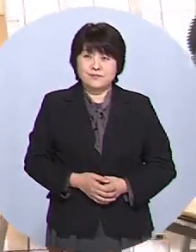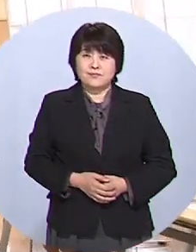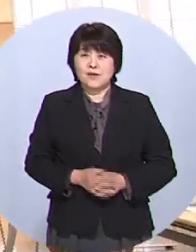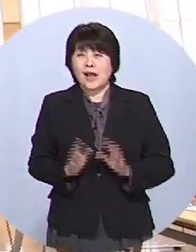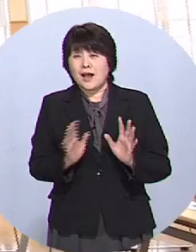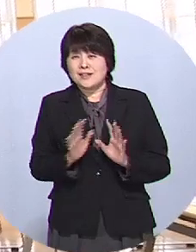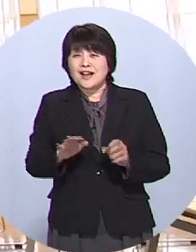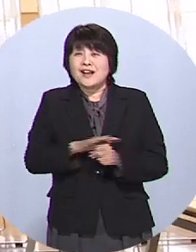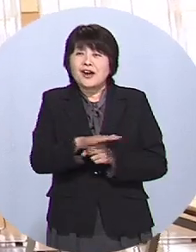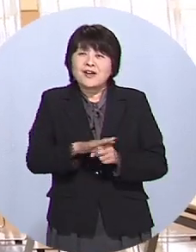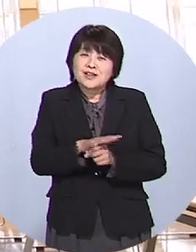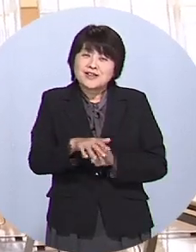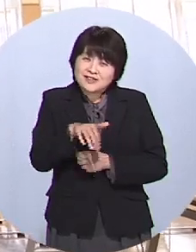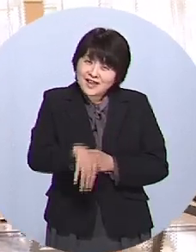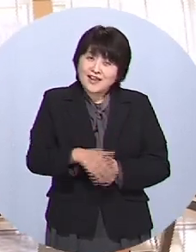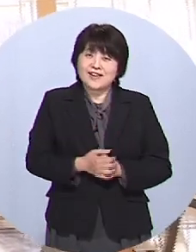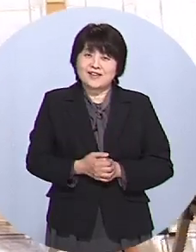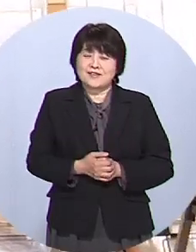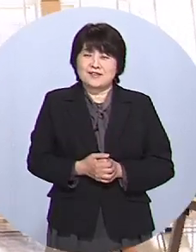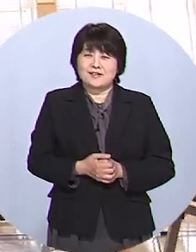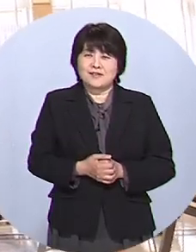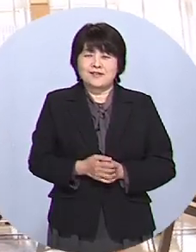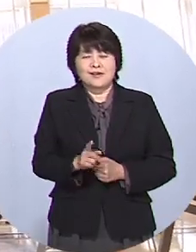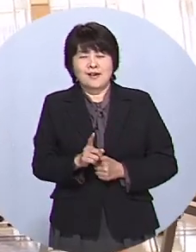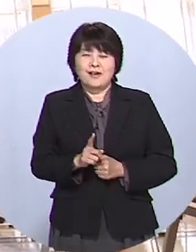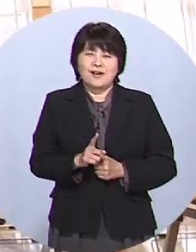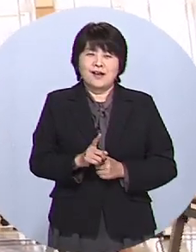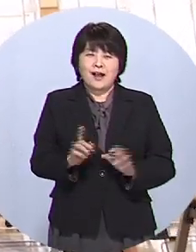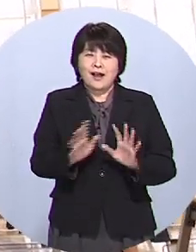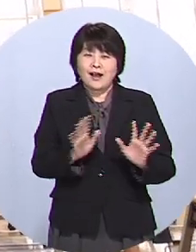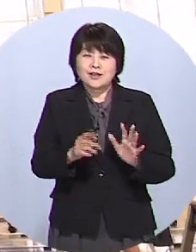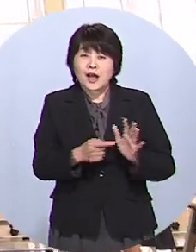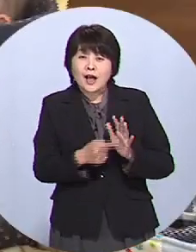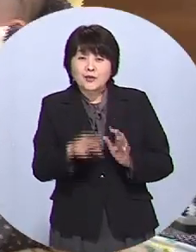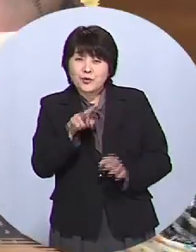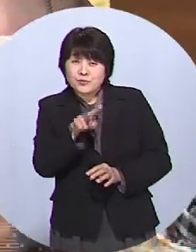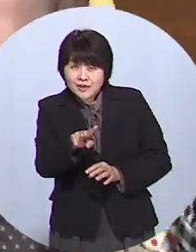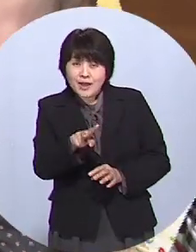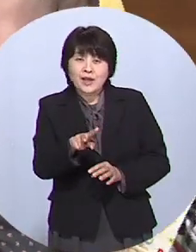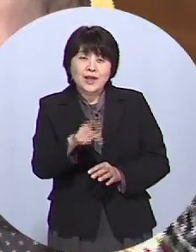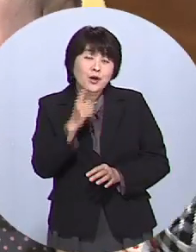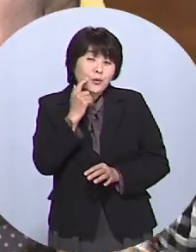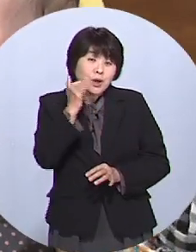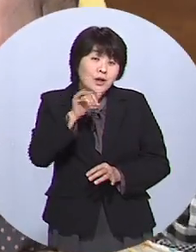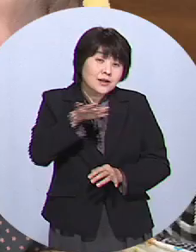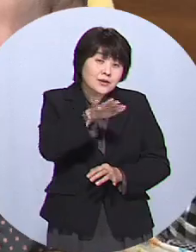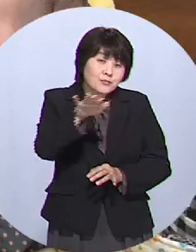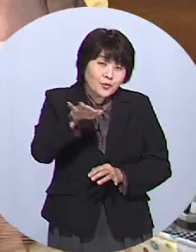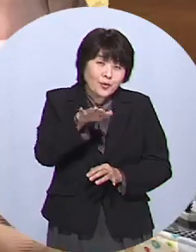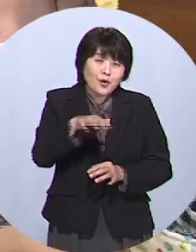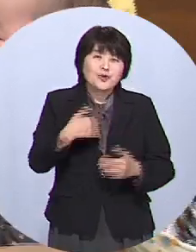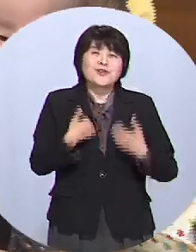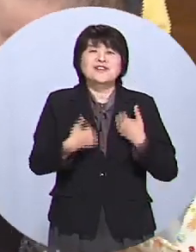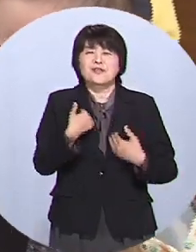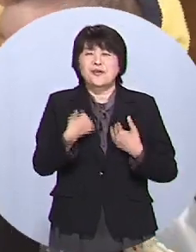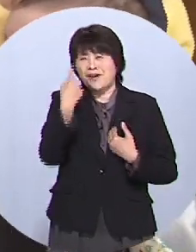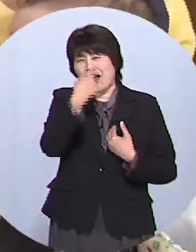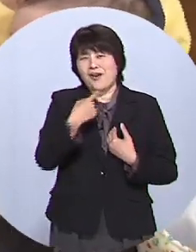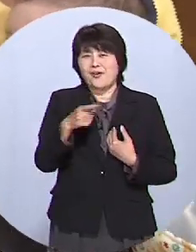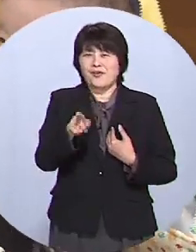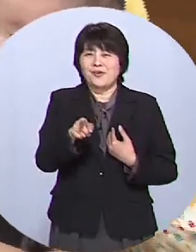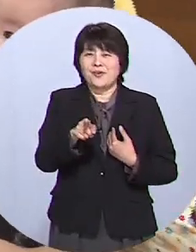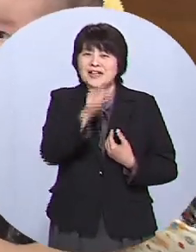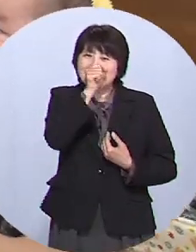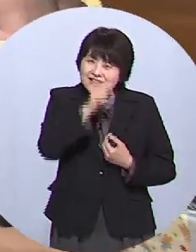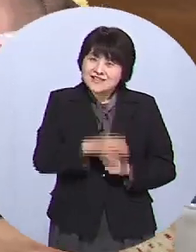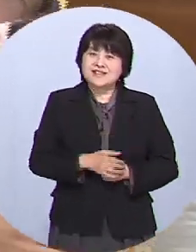ちゃん可愛いですね。なんか赤ちゃんの反応を見ながら、お父さんお母さんとかがすごく嬉しそうにしてるのが